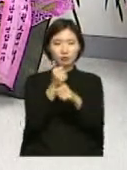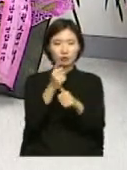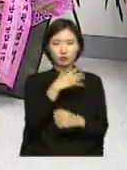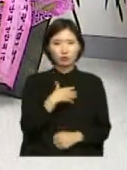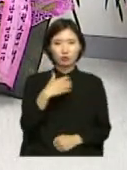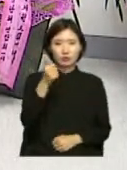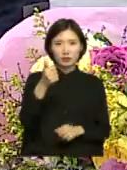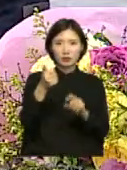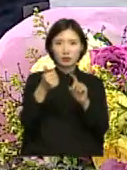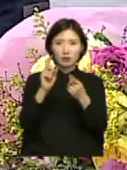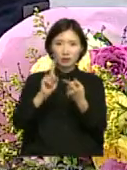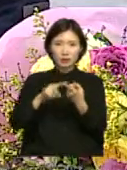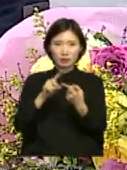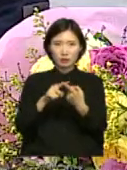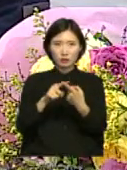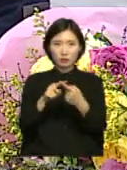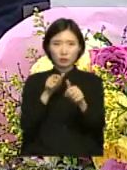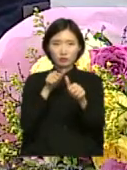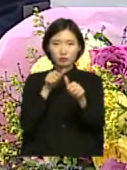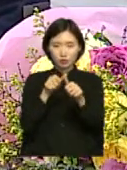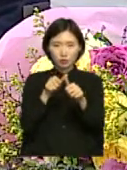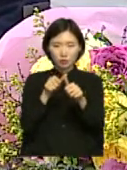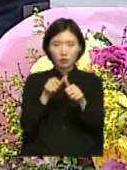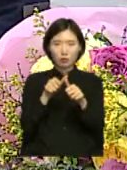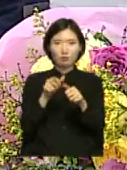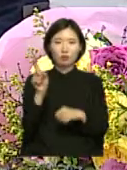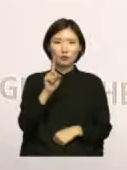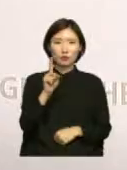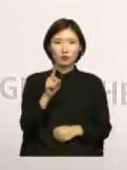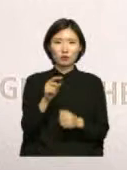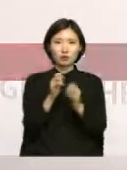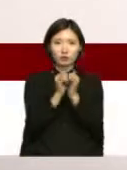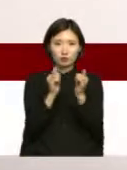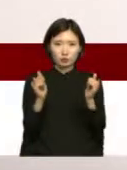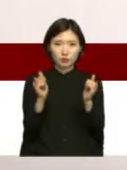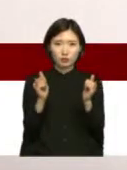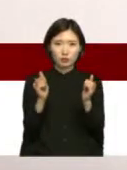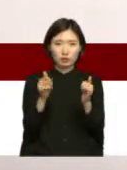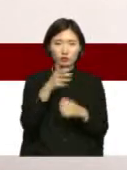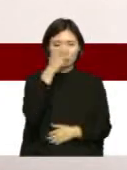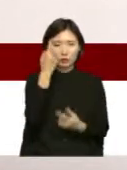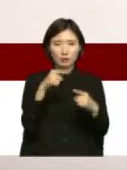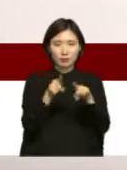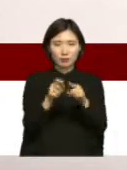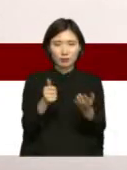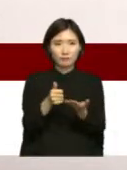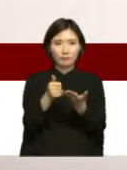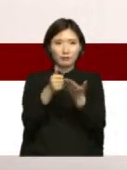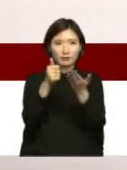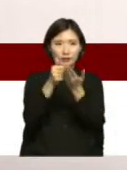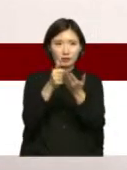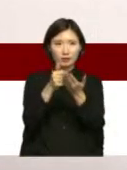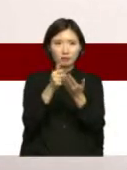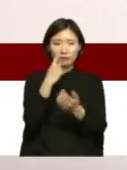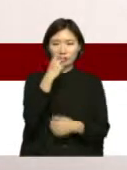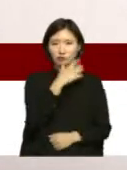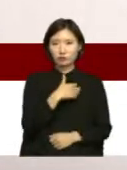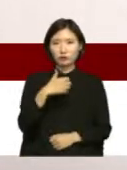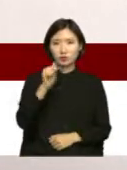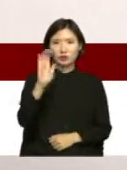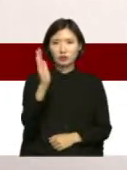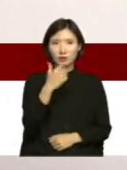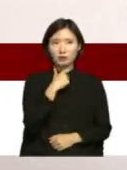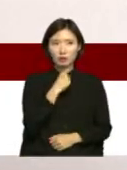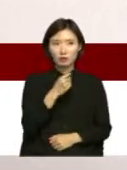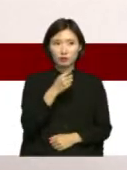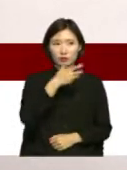대한 조언도 잊지 않았습니다. 주민들의 꿈을 함께 키워가는 그런 멋진 구청장 되시기 바라고요. 그런